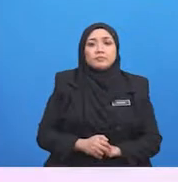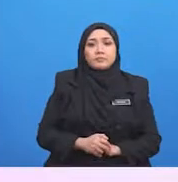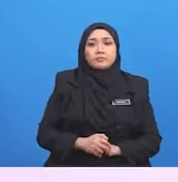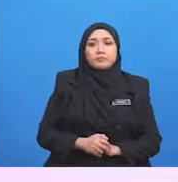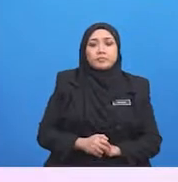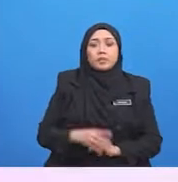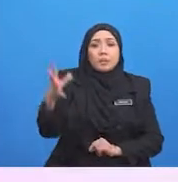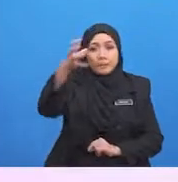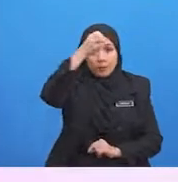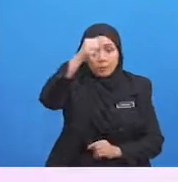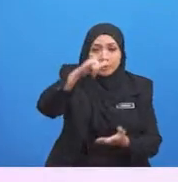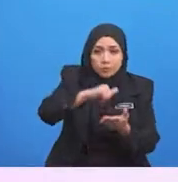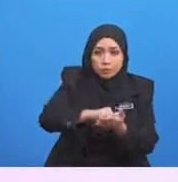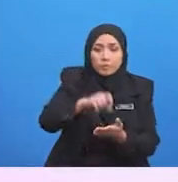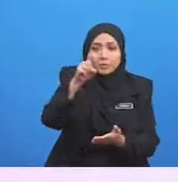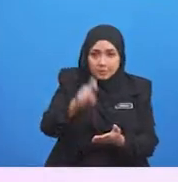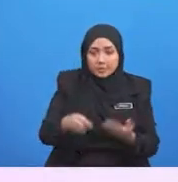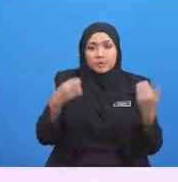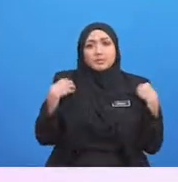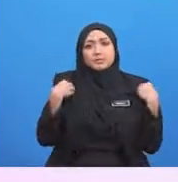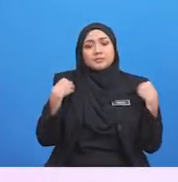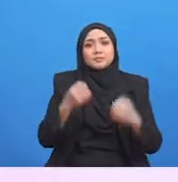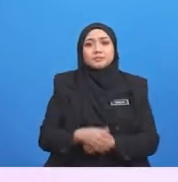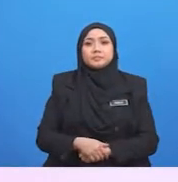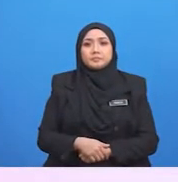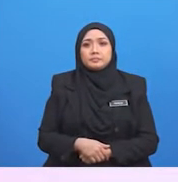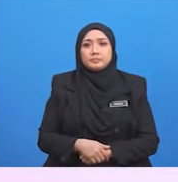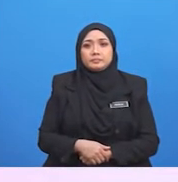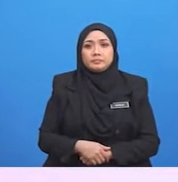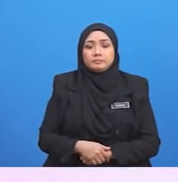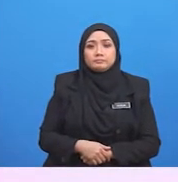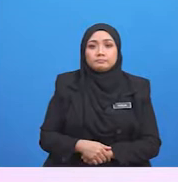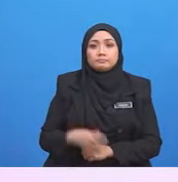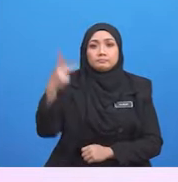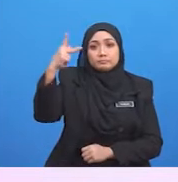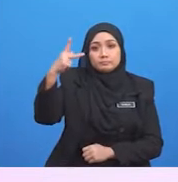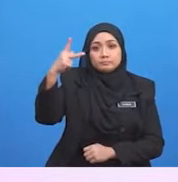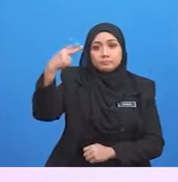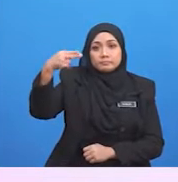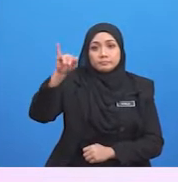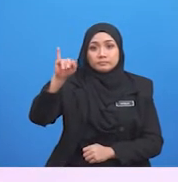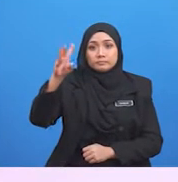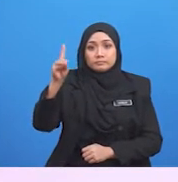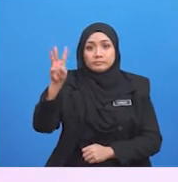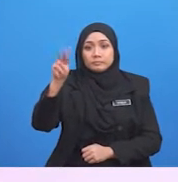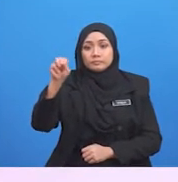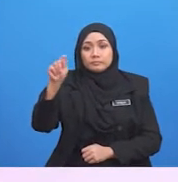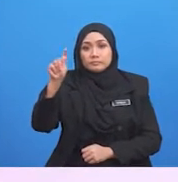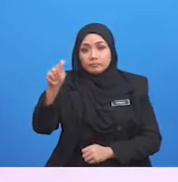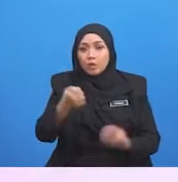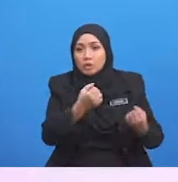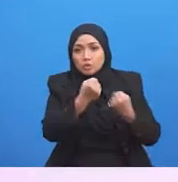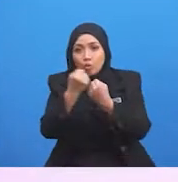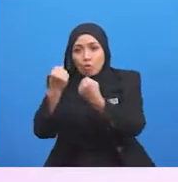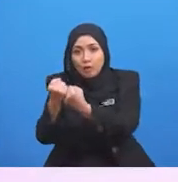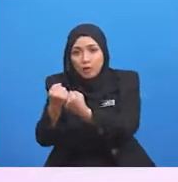Maklumat itu memang pengguna perlukan. Seterusnya, khidmat sokongan. Khidmat sokongan pula adalah perkhidmatan